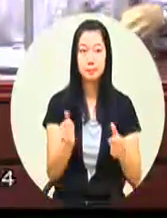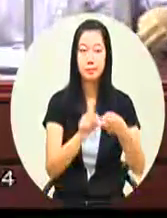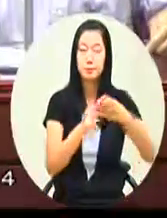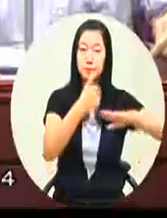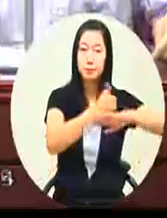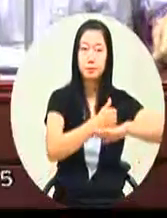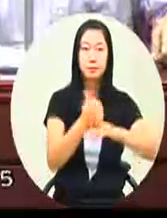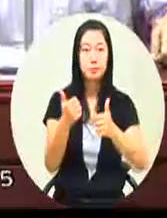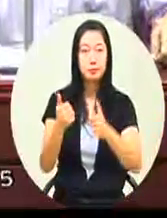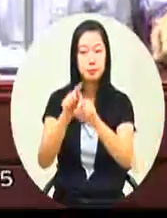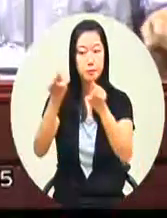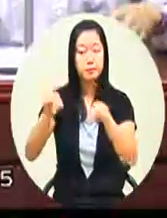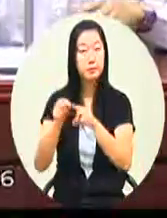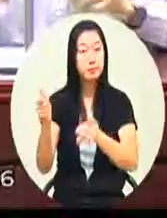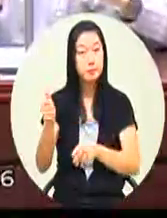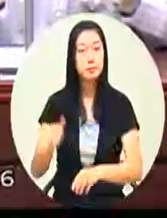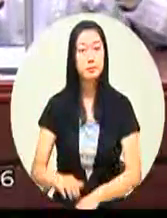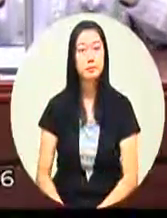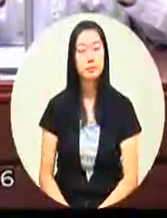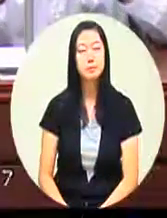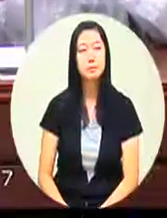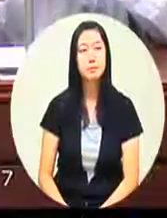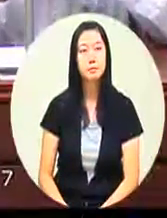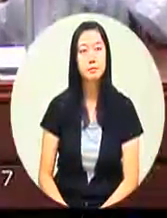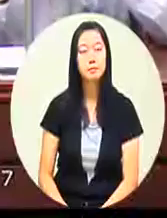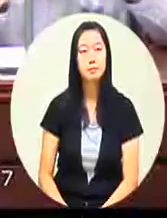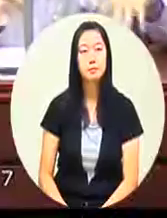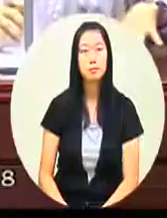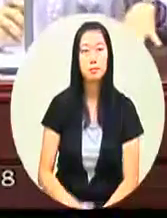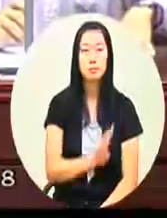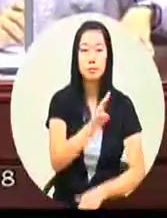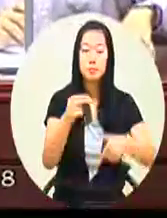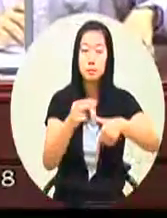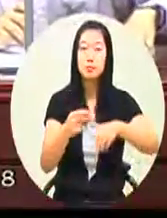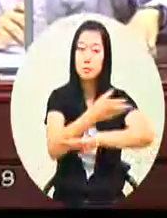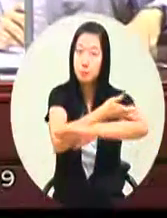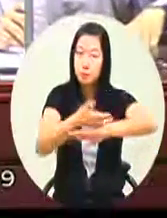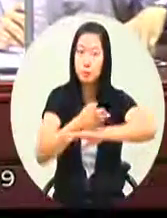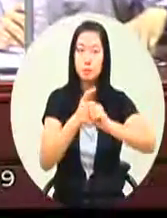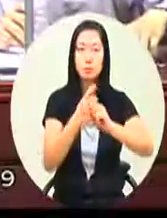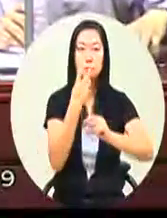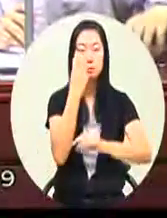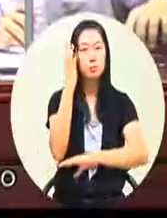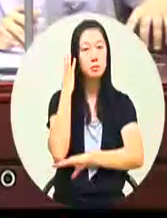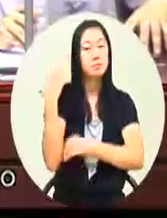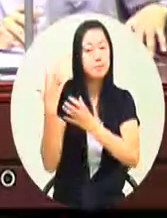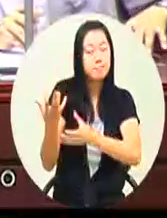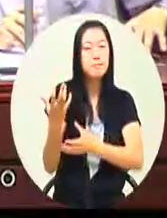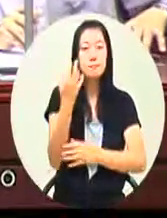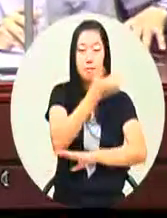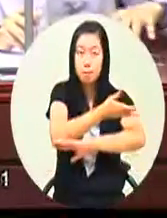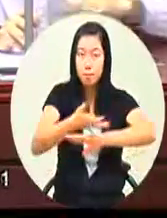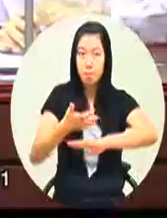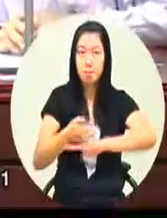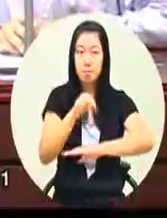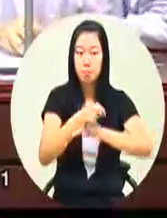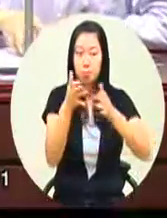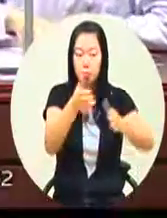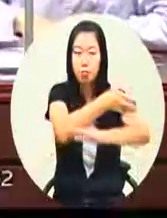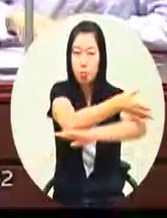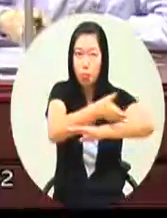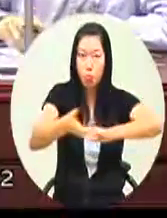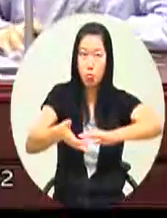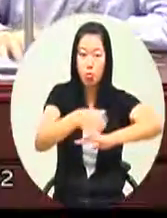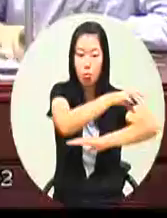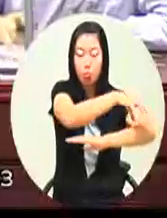谢张议员哈。那二林溪这是中央管河川哈。那过去哈，阮针对这个二林溪周遭